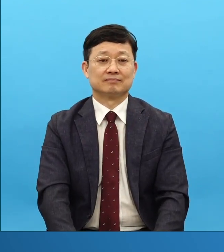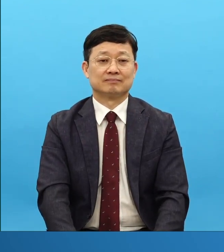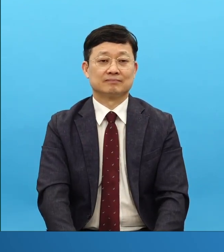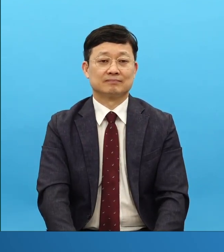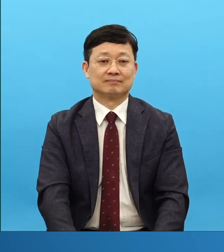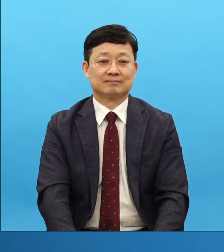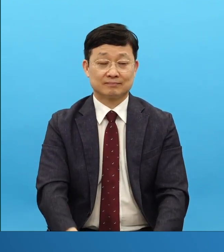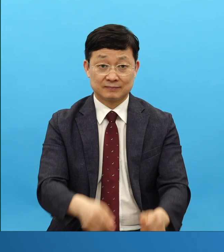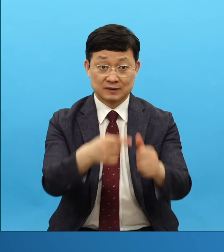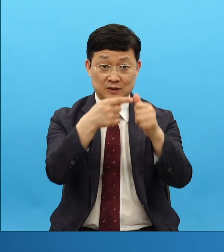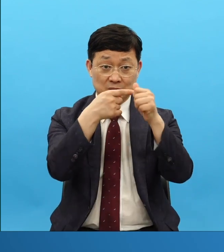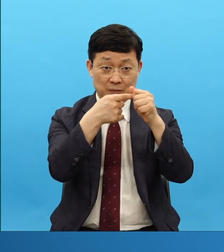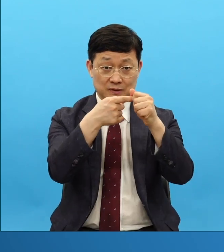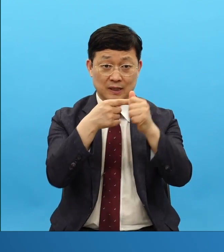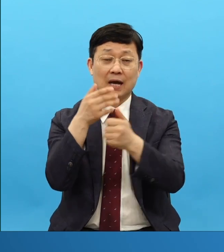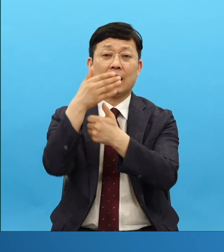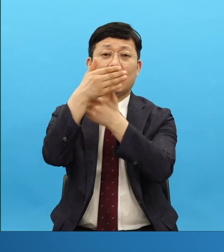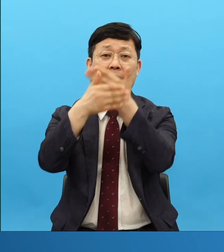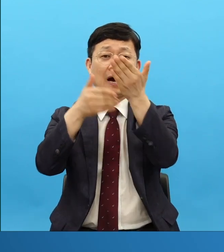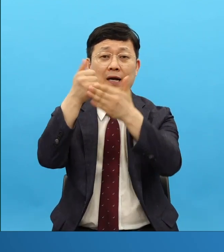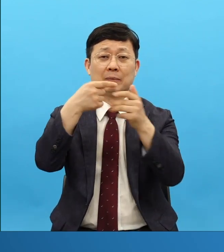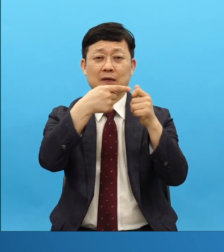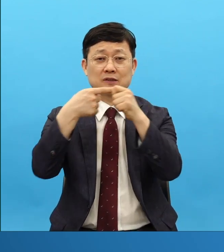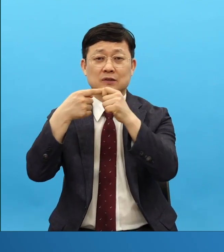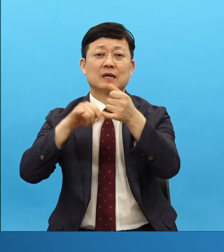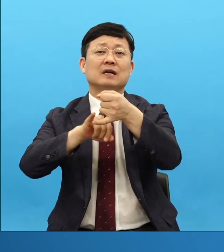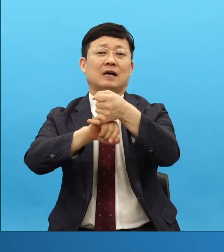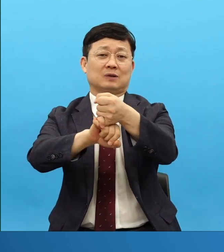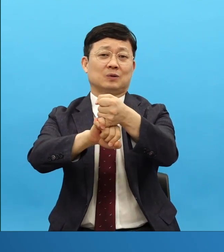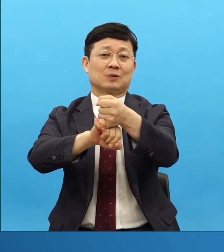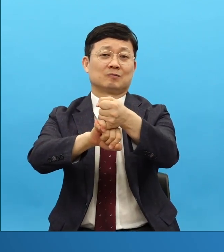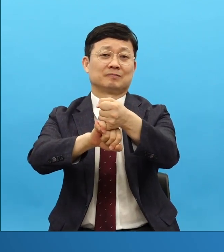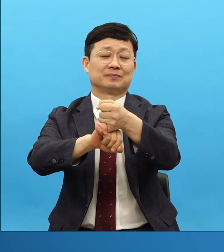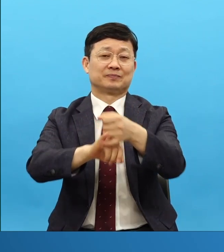이거는 사상이 아닙니다. 하나님의 첫 약속이요. This isn't some